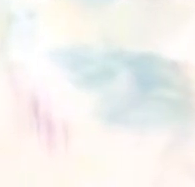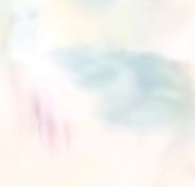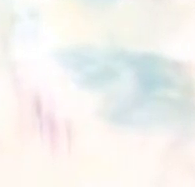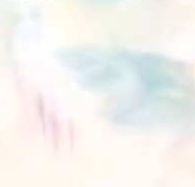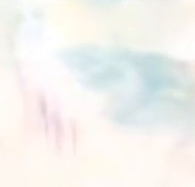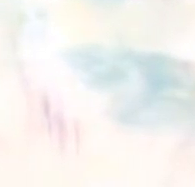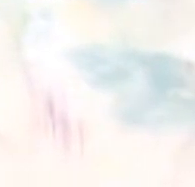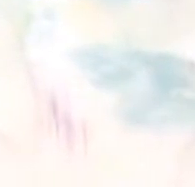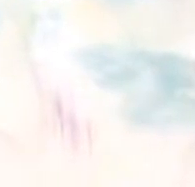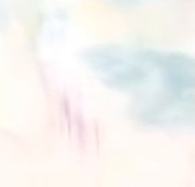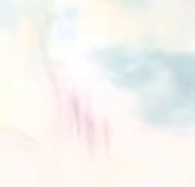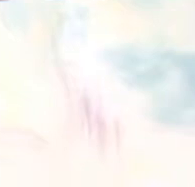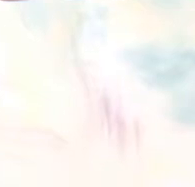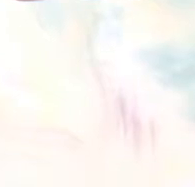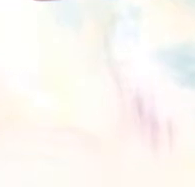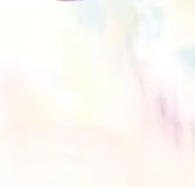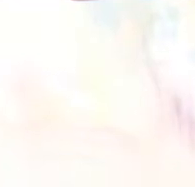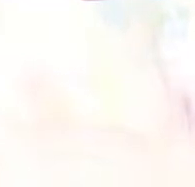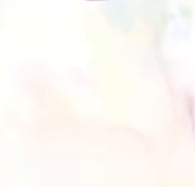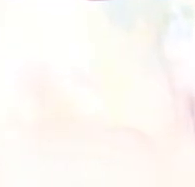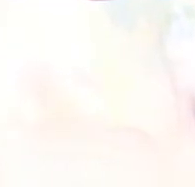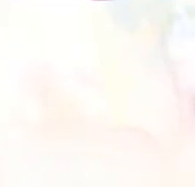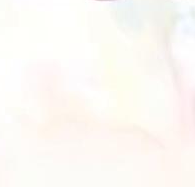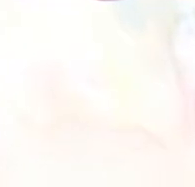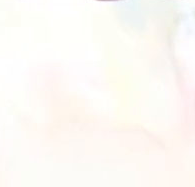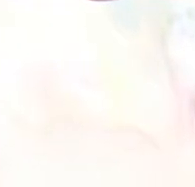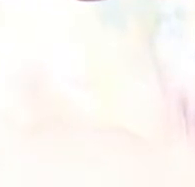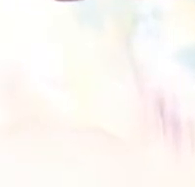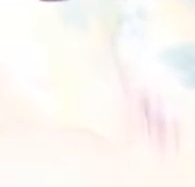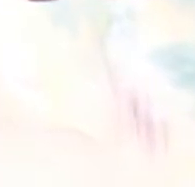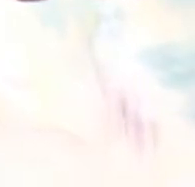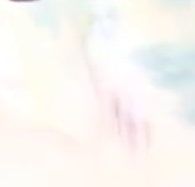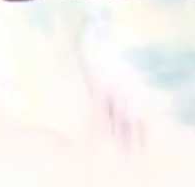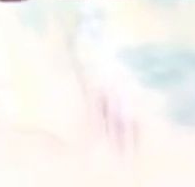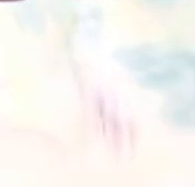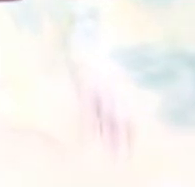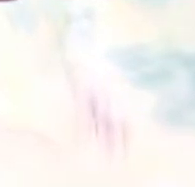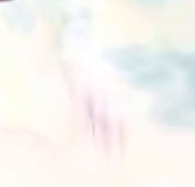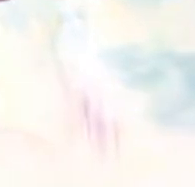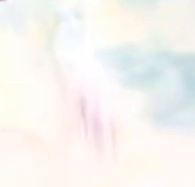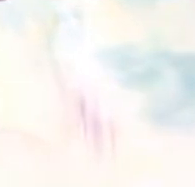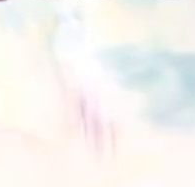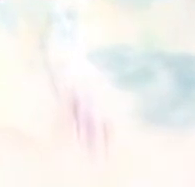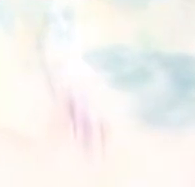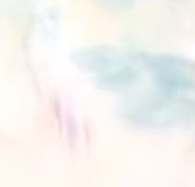nami Timotheo ya kwanza sura ile ya 3 na mstari wa 16.